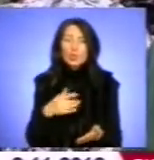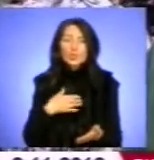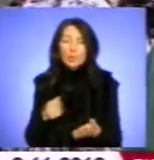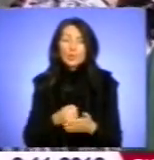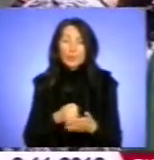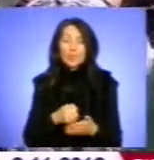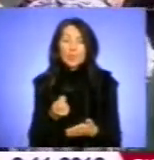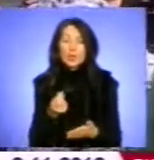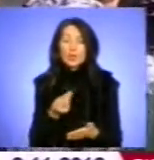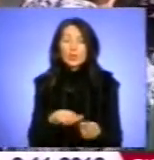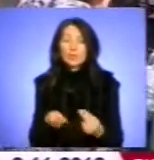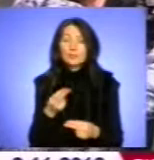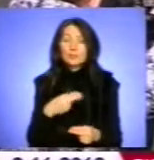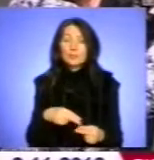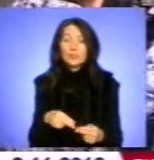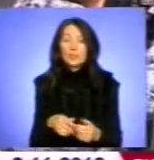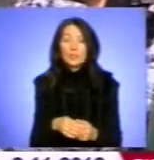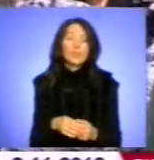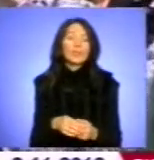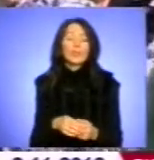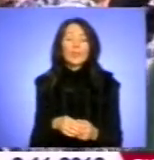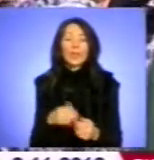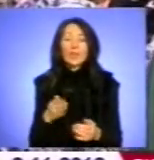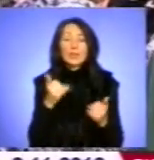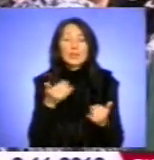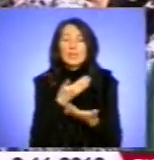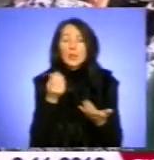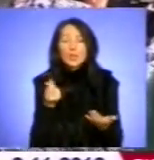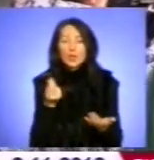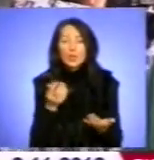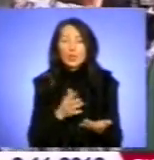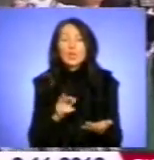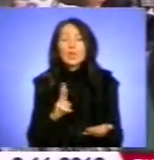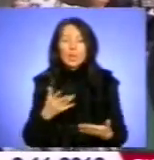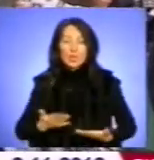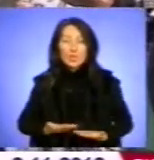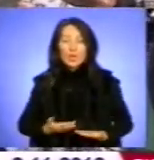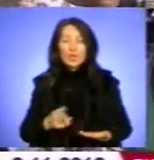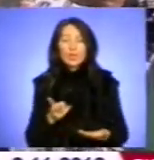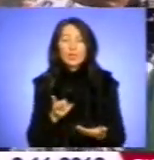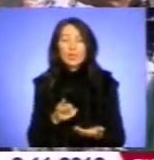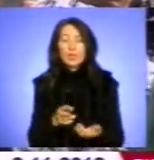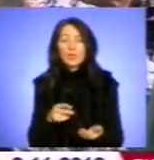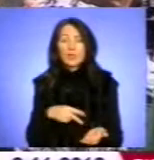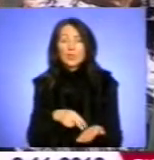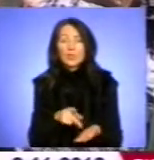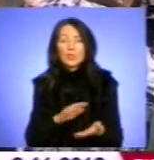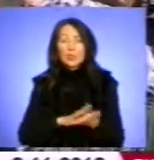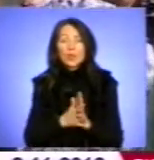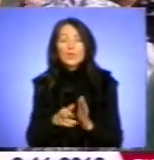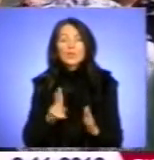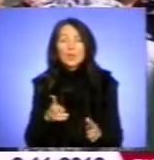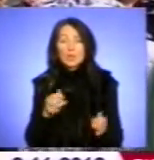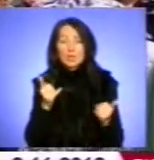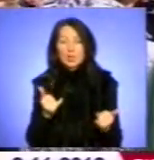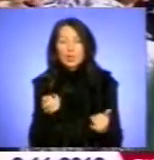дали гроші. Ви зараз не маєте грошей, не виплачуєте. Як живете, як виходите з ситуації? Виходимо як ситуації. Тепер ще